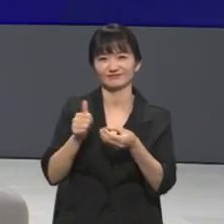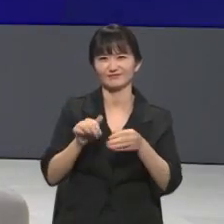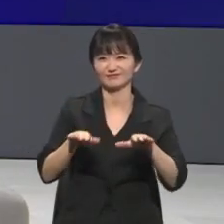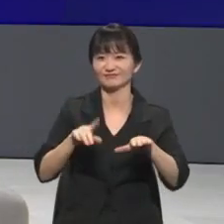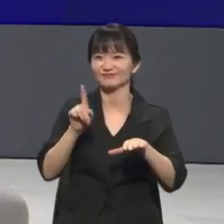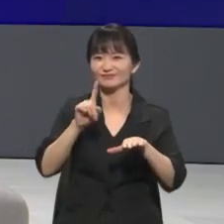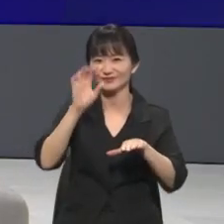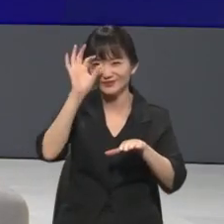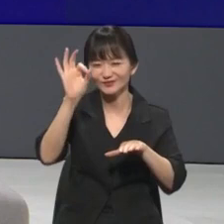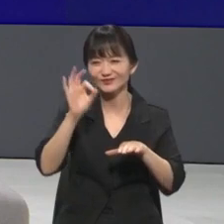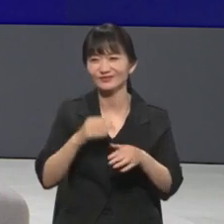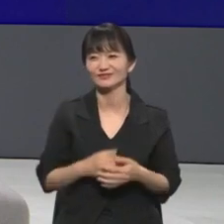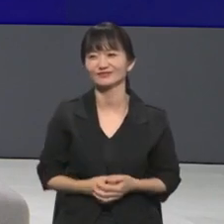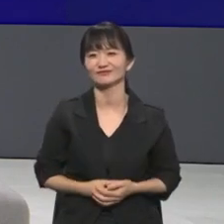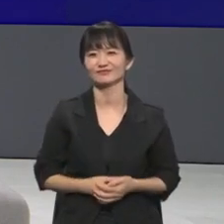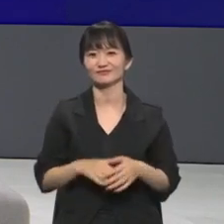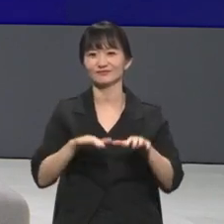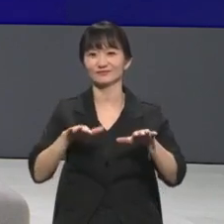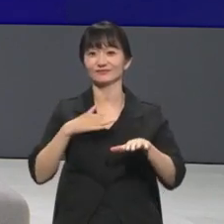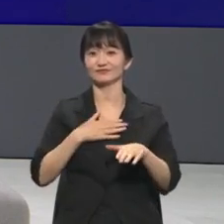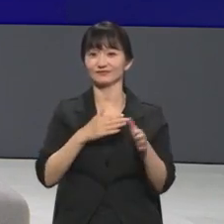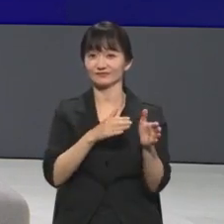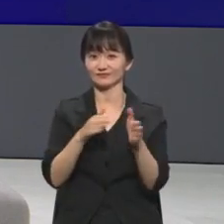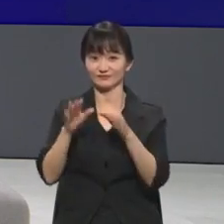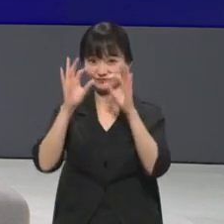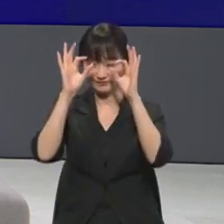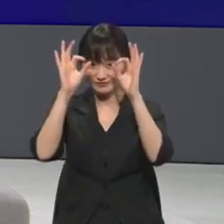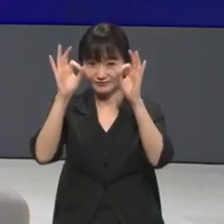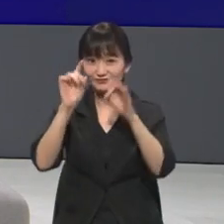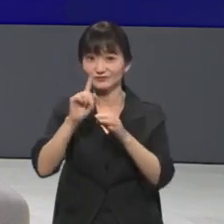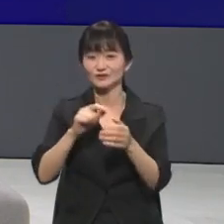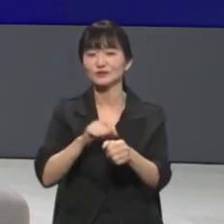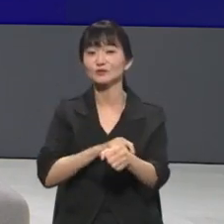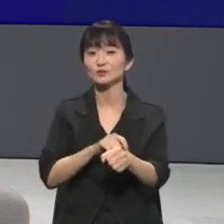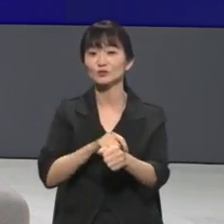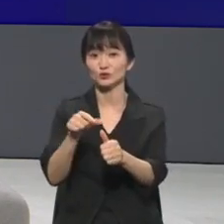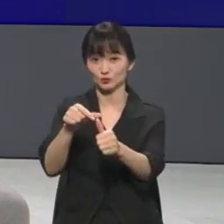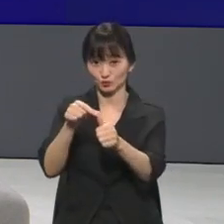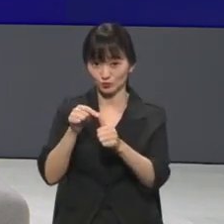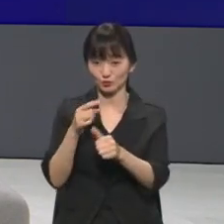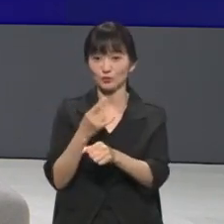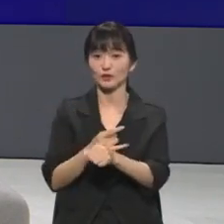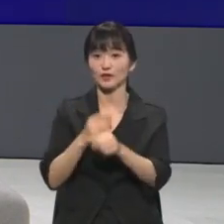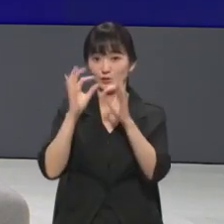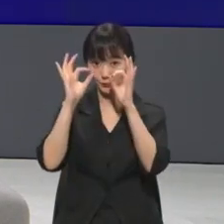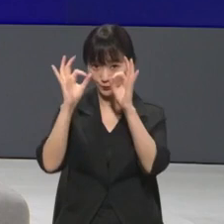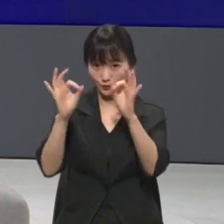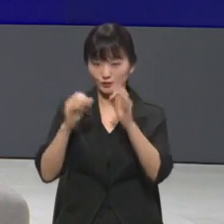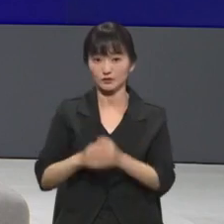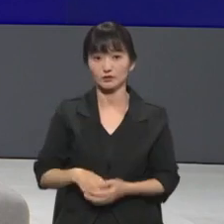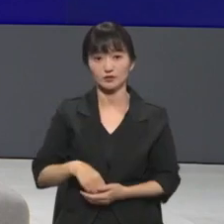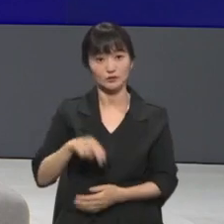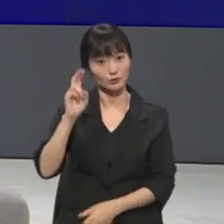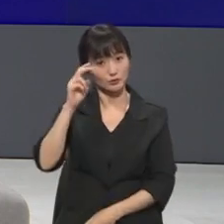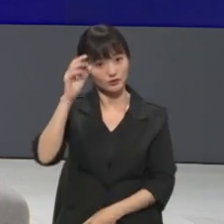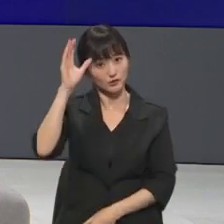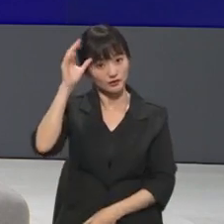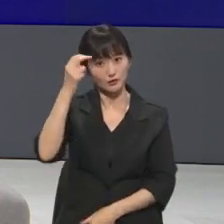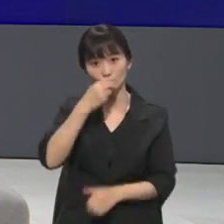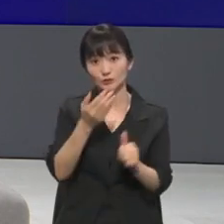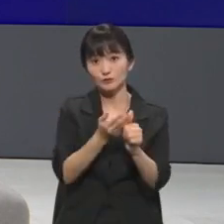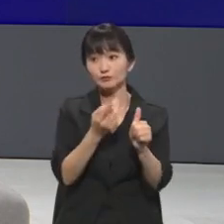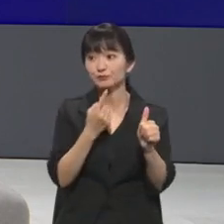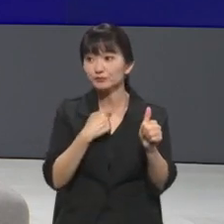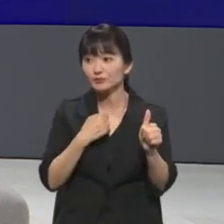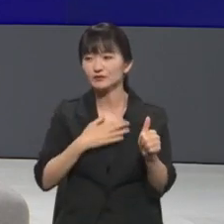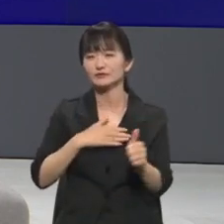오늘은 뭘 어서 보죠? 오십시오. 네, 오늘은 제가 준비한 보니가 있습니다. 특별한 네. 건데요. 구조해보니입니다. 혹시 강아지 키워보신 적 있습니까? 저는